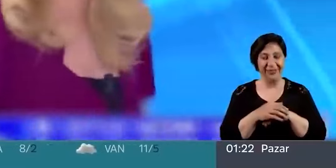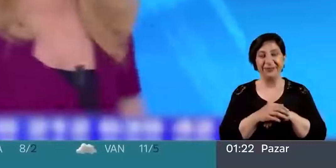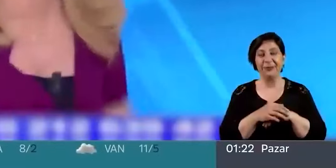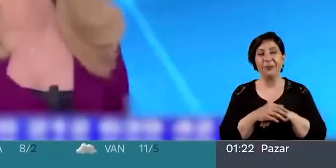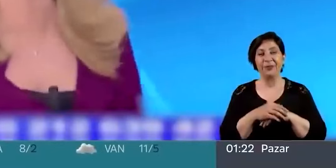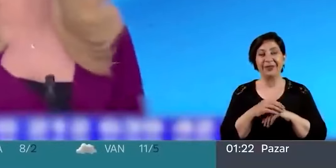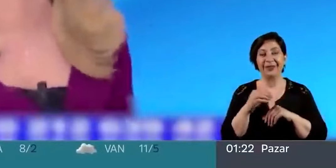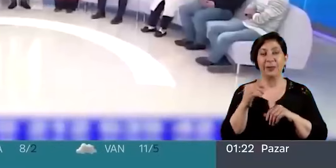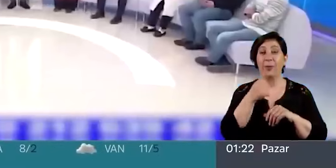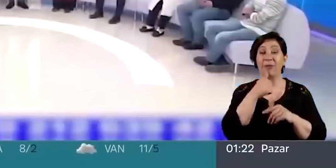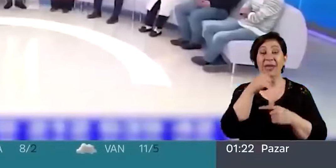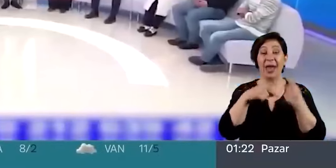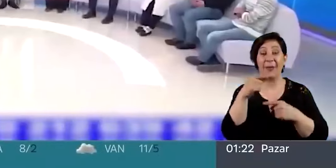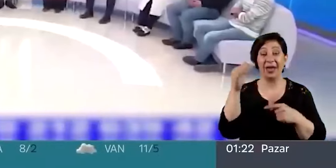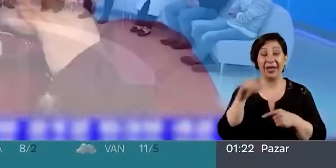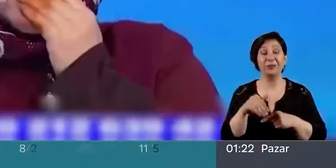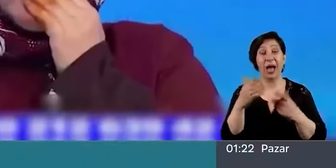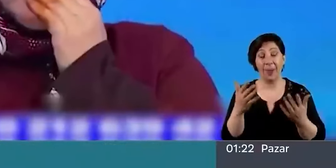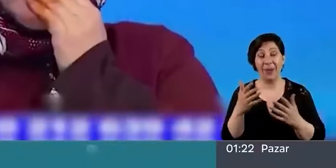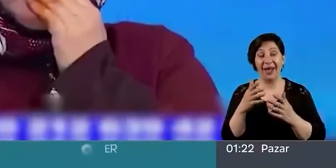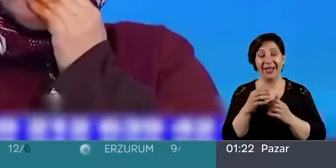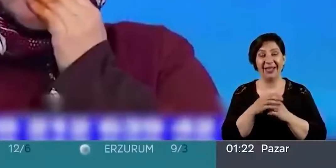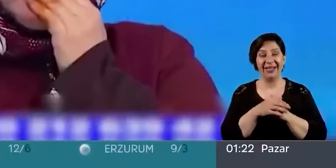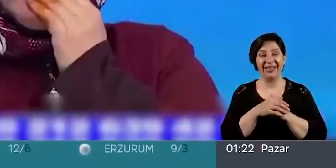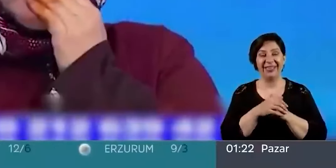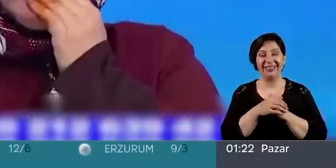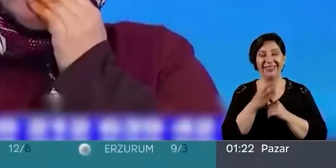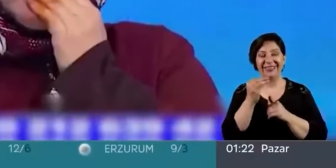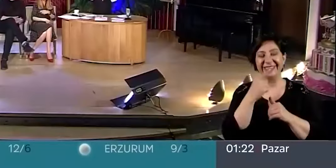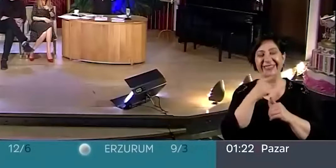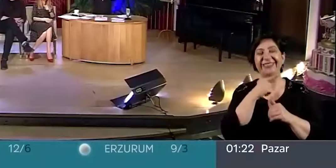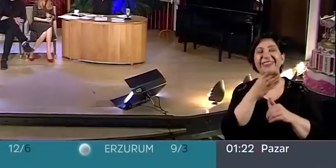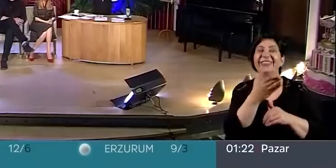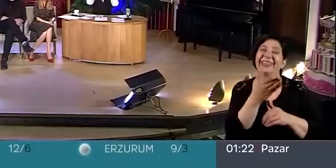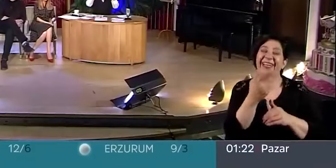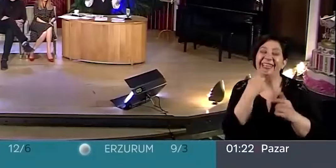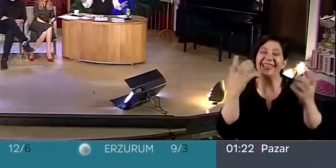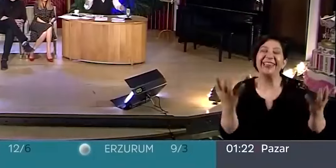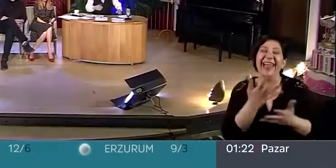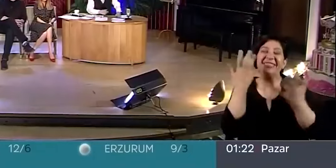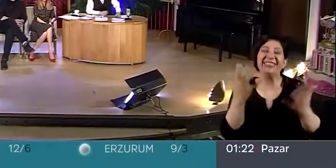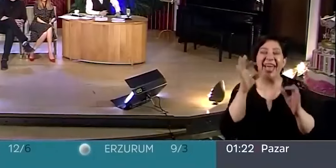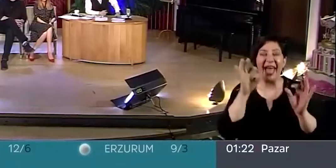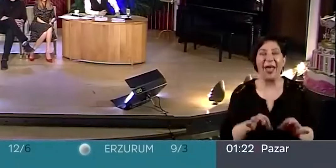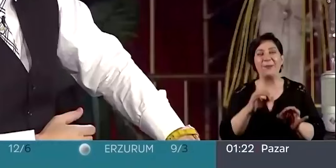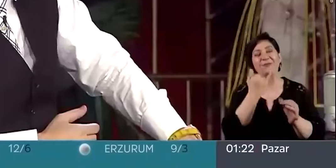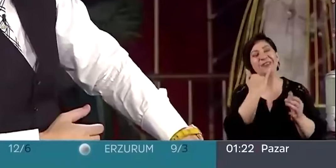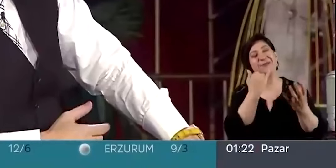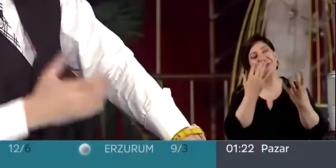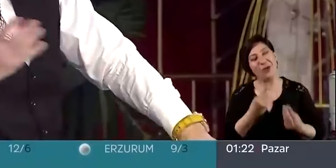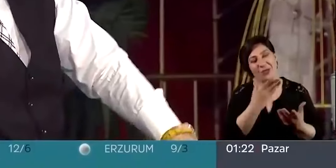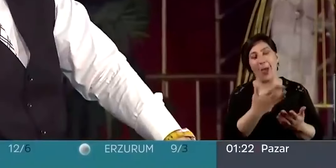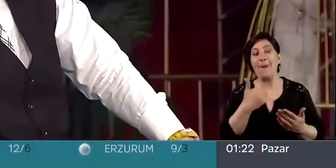bence Sevim babasını aramaya gelmiş fakat televizyona çıkacak. Dur. Çok seviyorum. Yıllarca da her medya arkasında konuğumuz